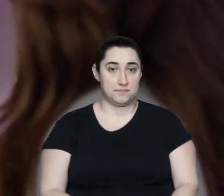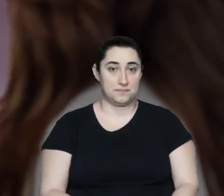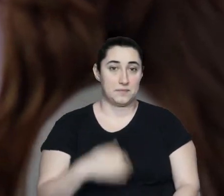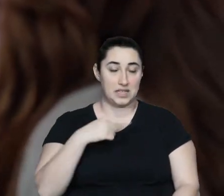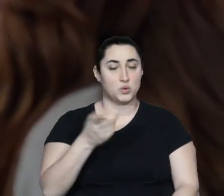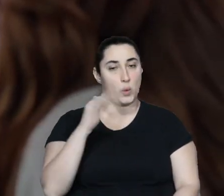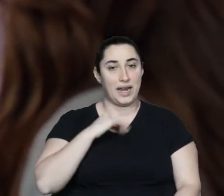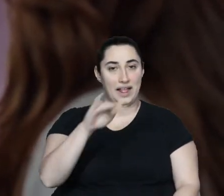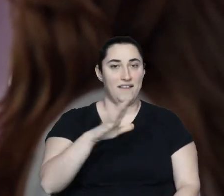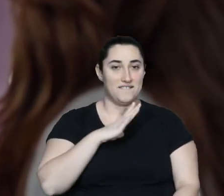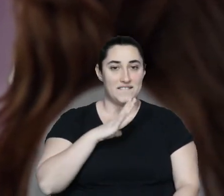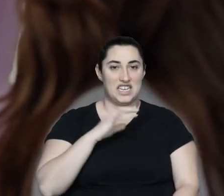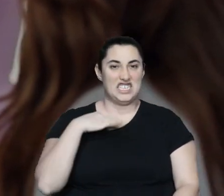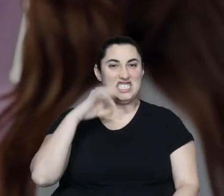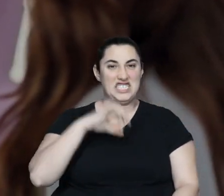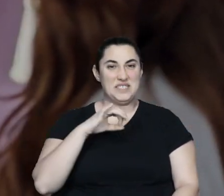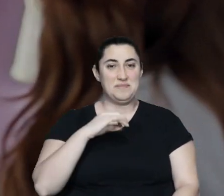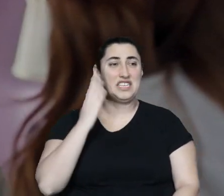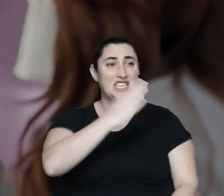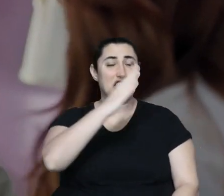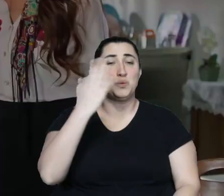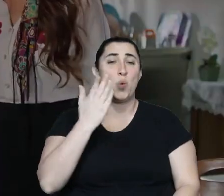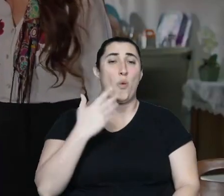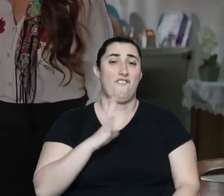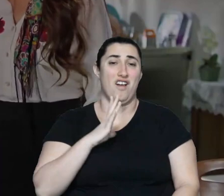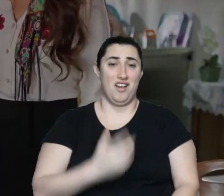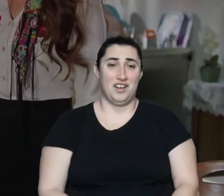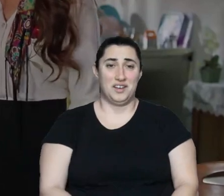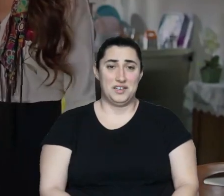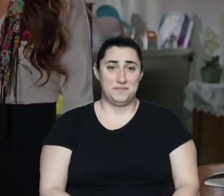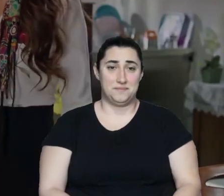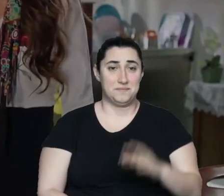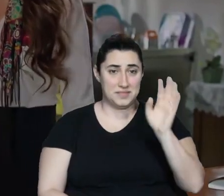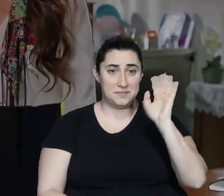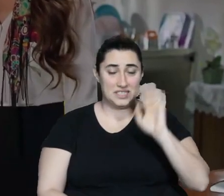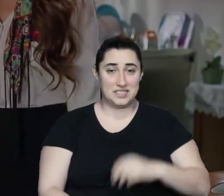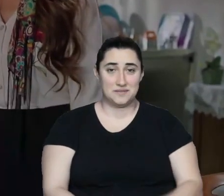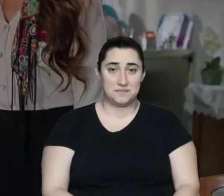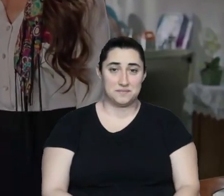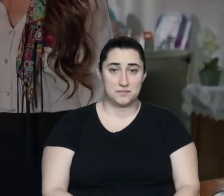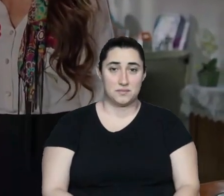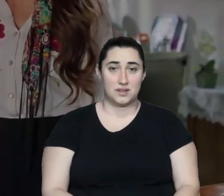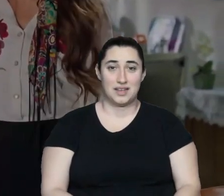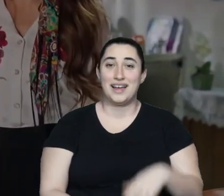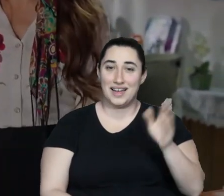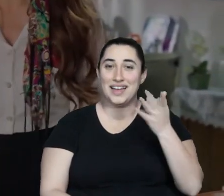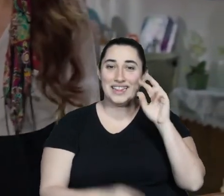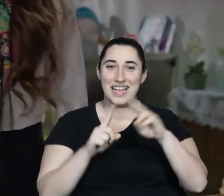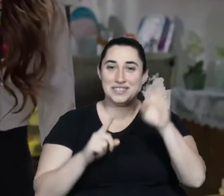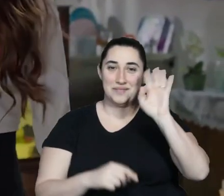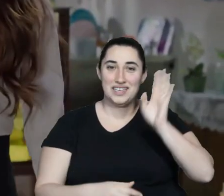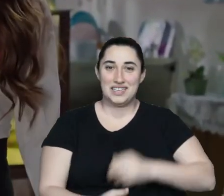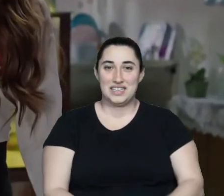Ben sana sonra uğrarım. Daha şimdi uğrayacak bir sürü kapım var. Bir sürü. Tamam, hadi. Hadi Nazmiyeciğim,